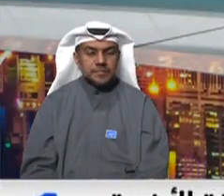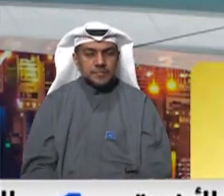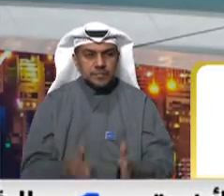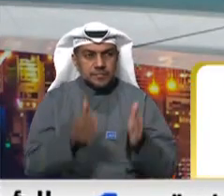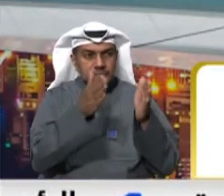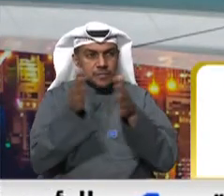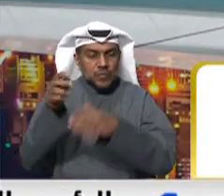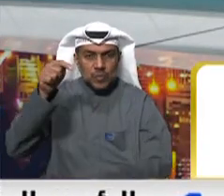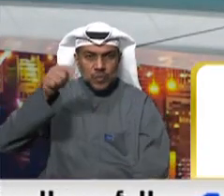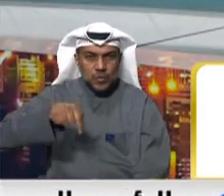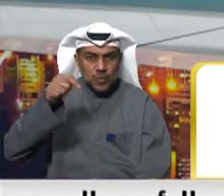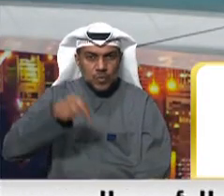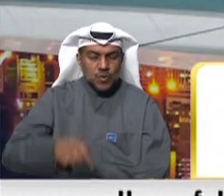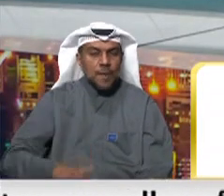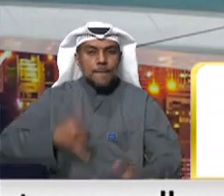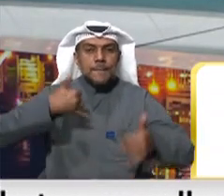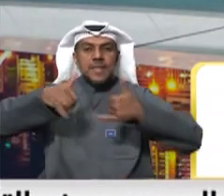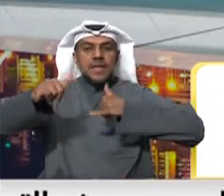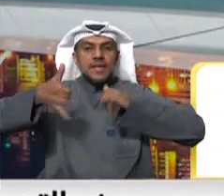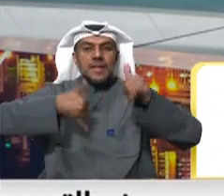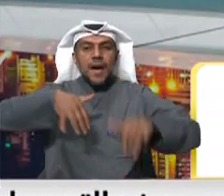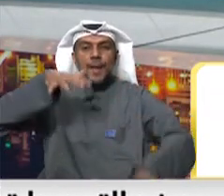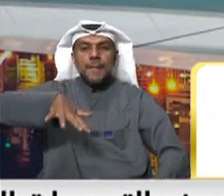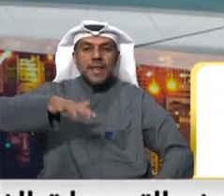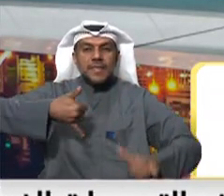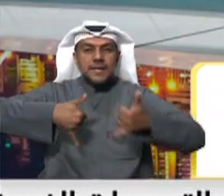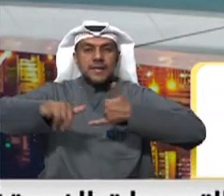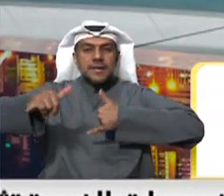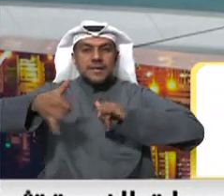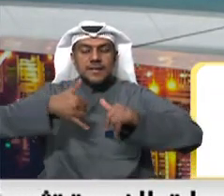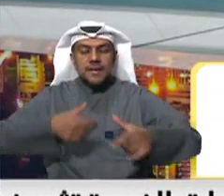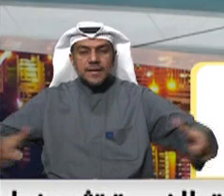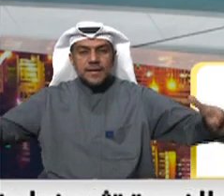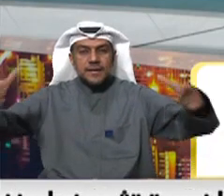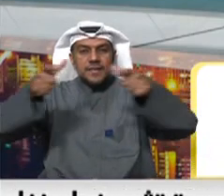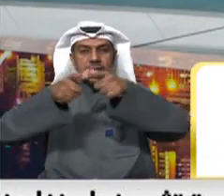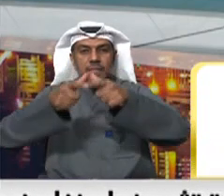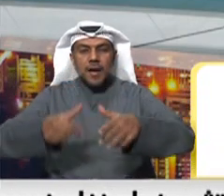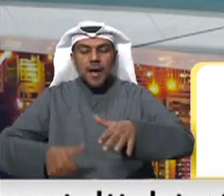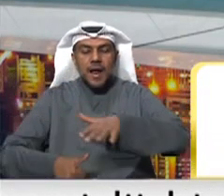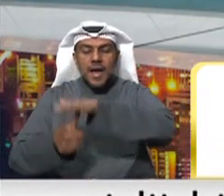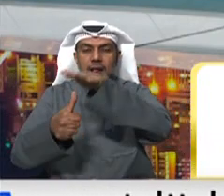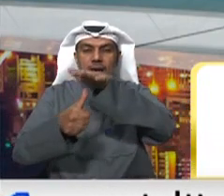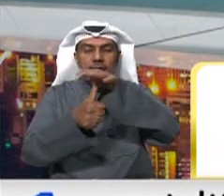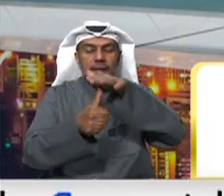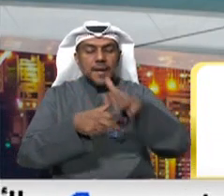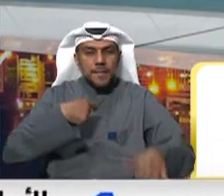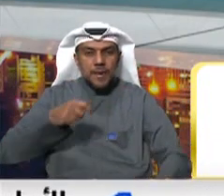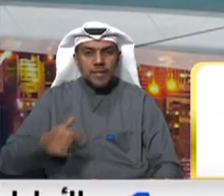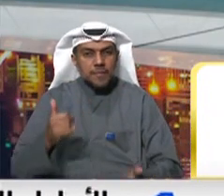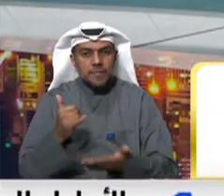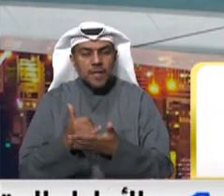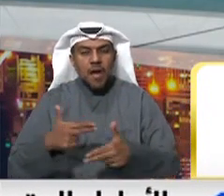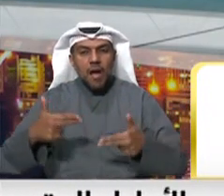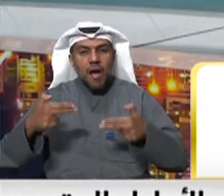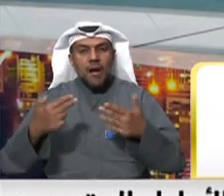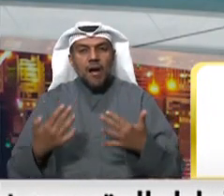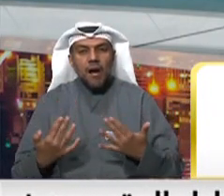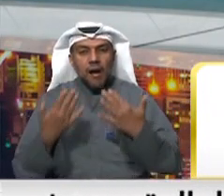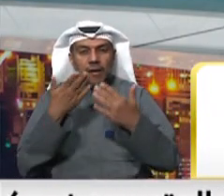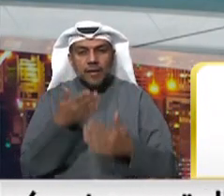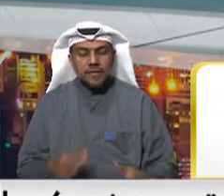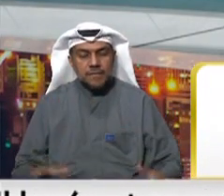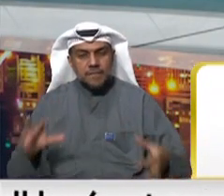انطلقت اليوم بالجزائر أشغال القمة السابعة لرؤساء دول وحكومات منتدى البلدان المصدرة للغاز بمشاركة